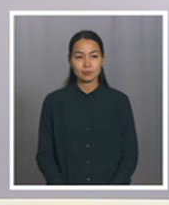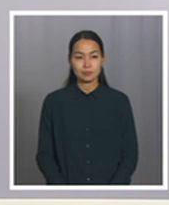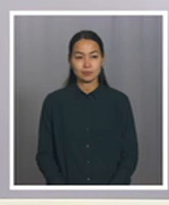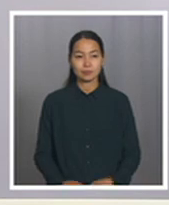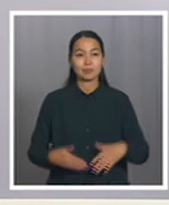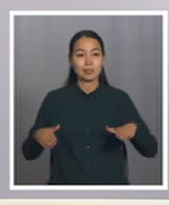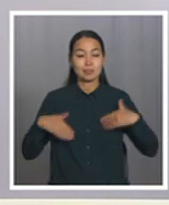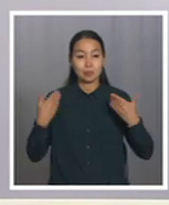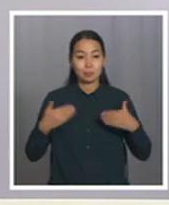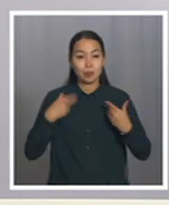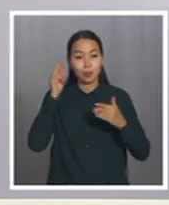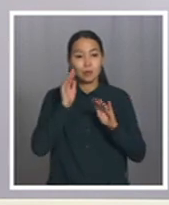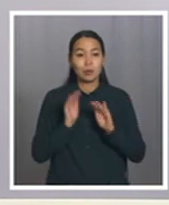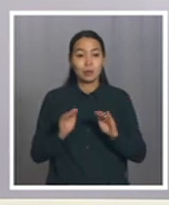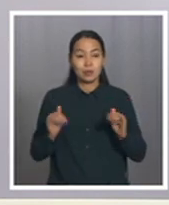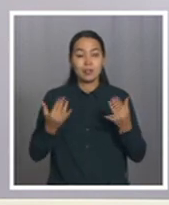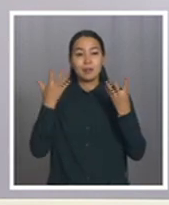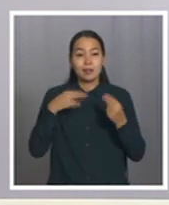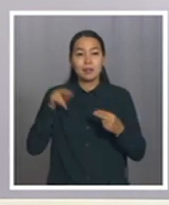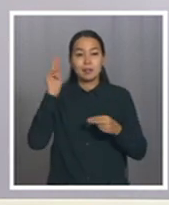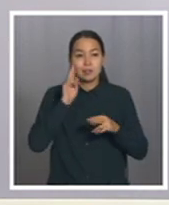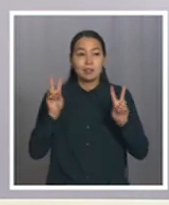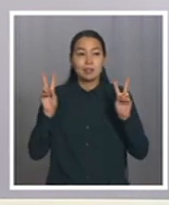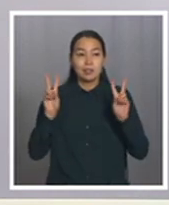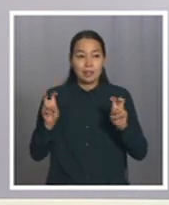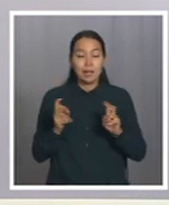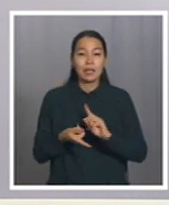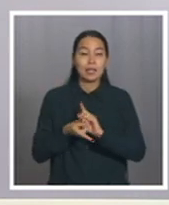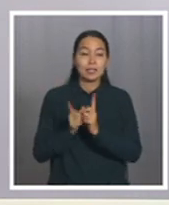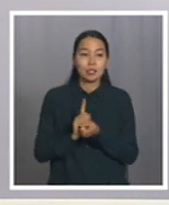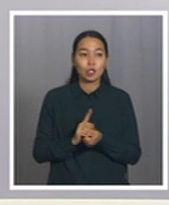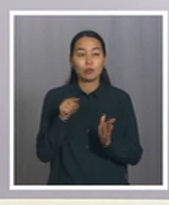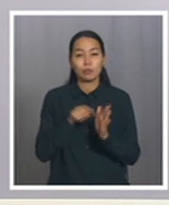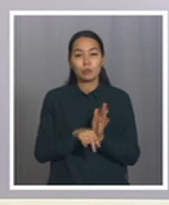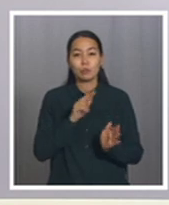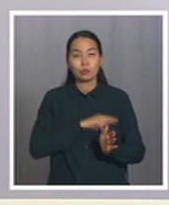Саламатсыздар ма оқушылар. Бүгінгі сабағымыздың тақырыбы кері функция ұғымын жалғастырамыз.